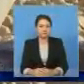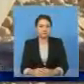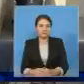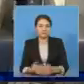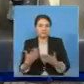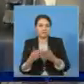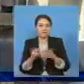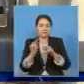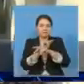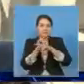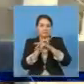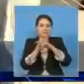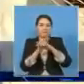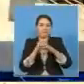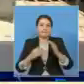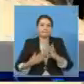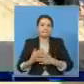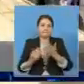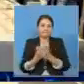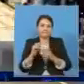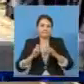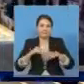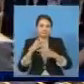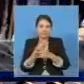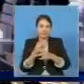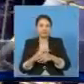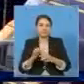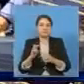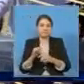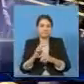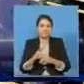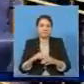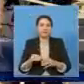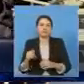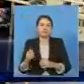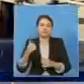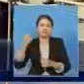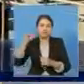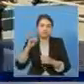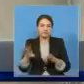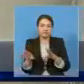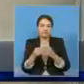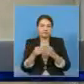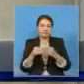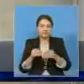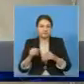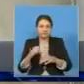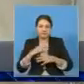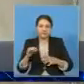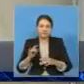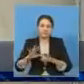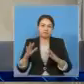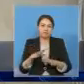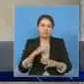А это строительная площадка нового спортивного комплекса ангарного типа в Акжаре. Воины-интернационалисты вместе с ликвидаторами аварий на Чернобыльской